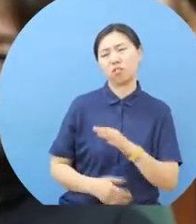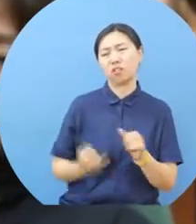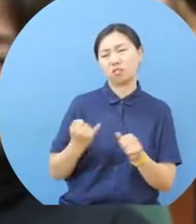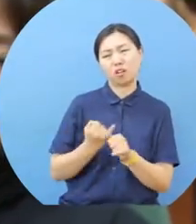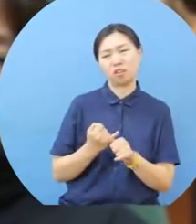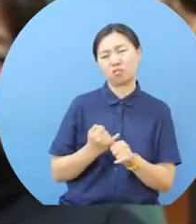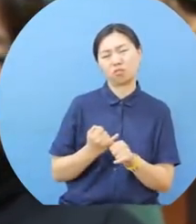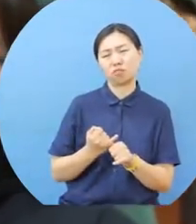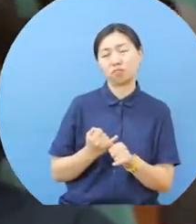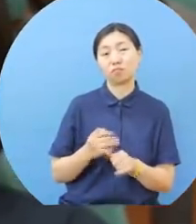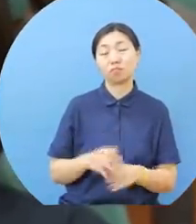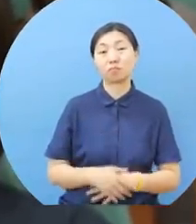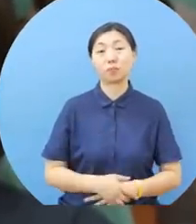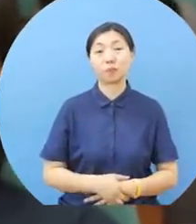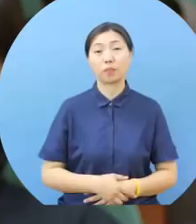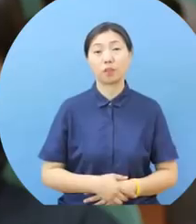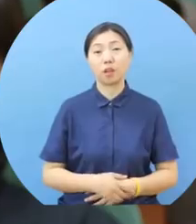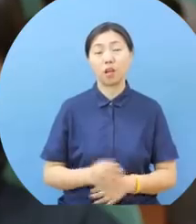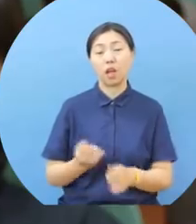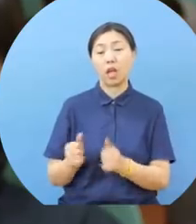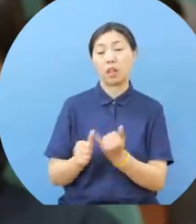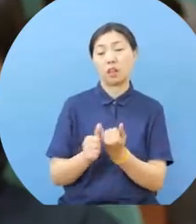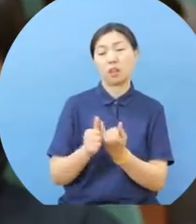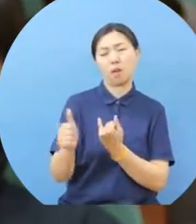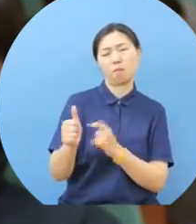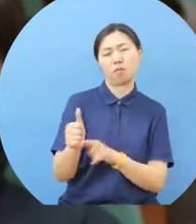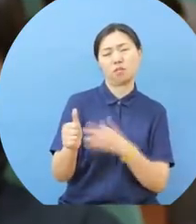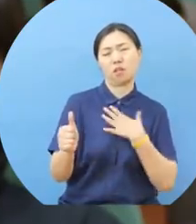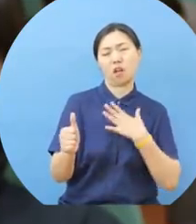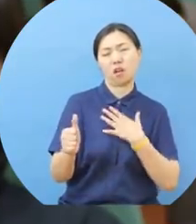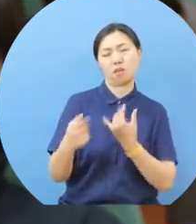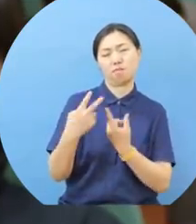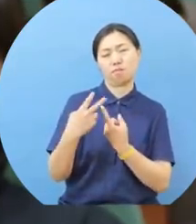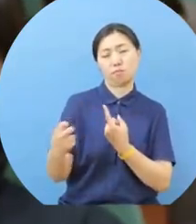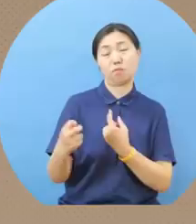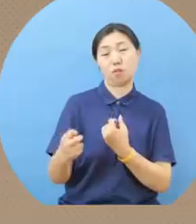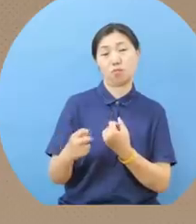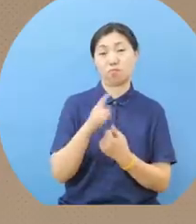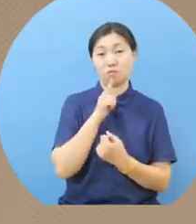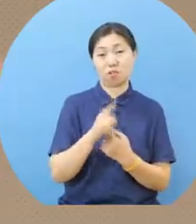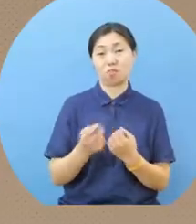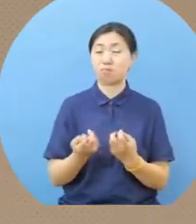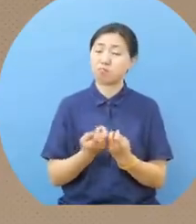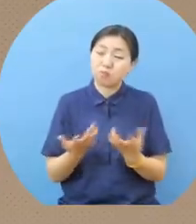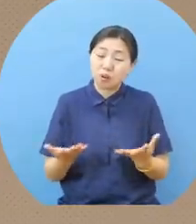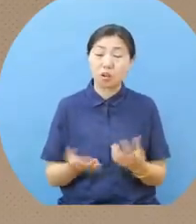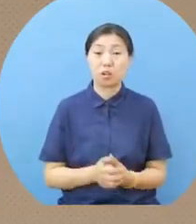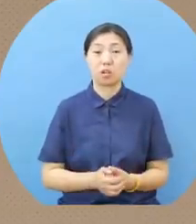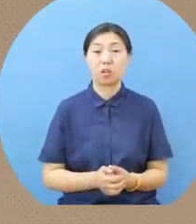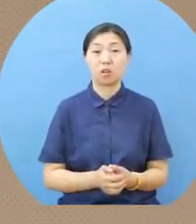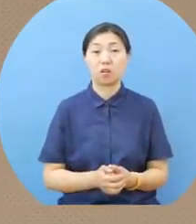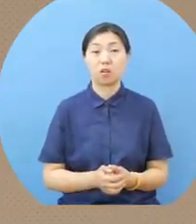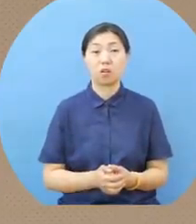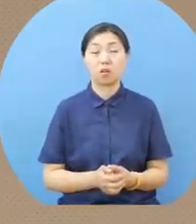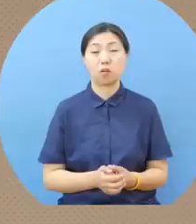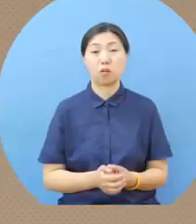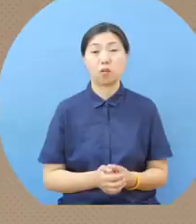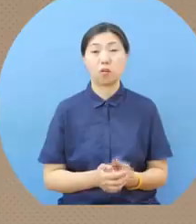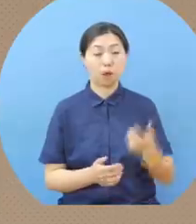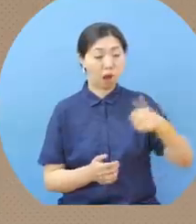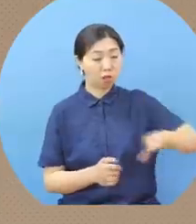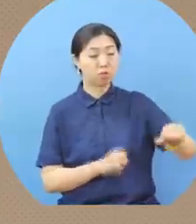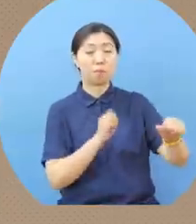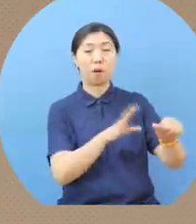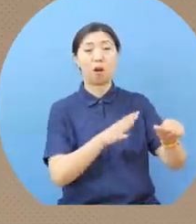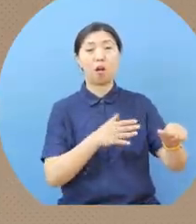그래요 남 번이 제가 시타 하는데 어떻게 그러면 교육 형들 향어 노야